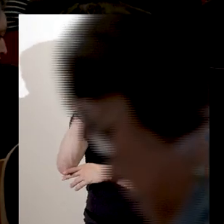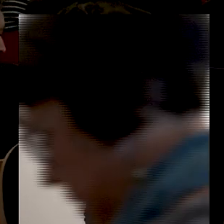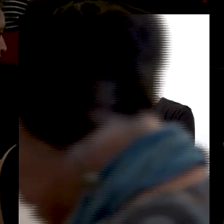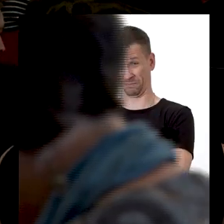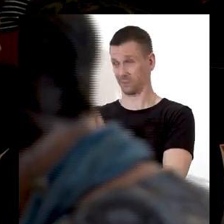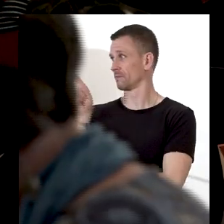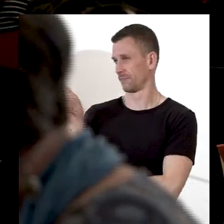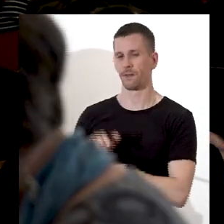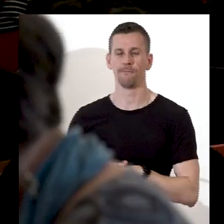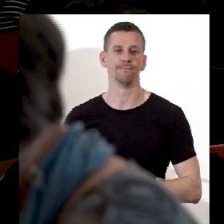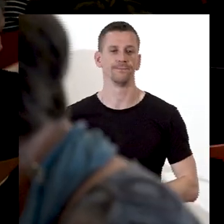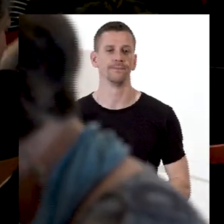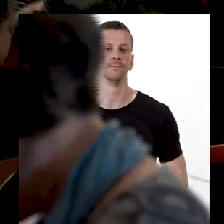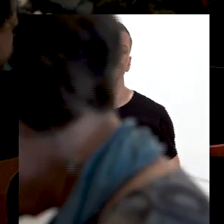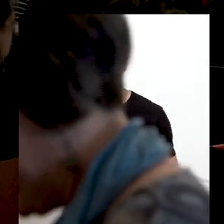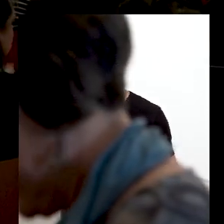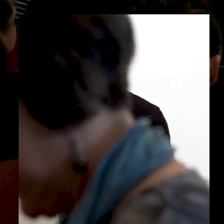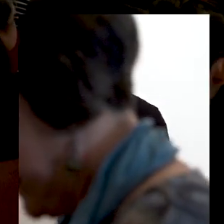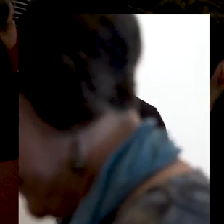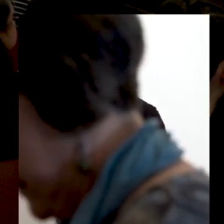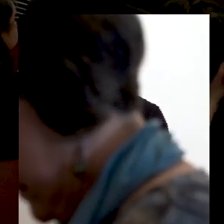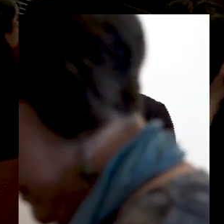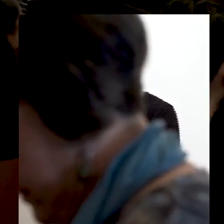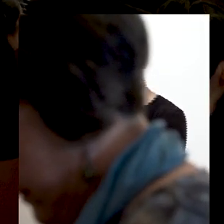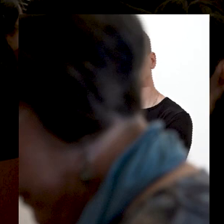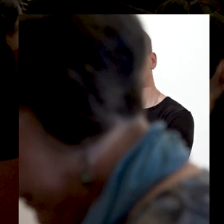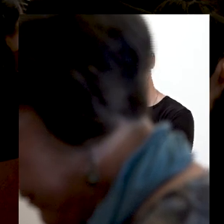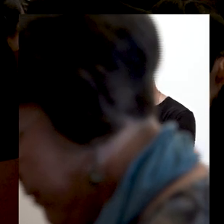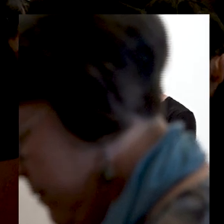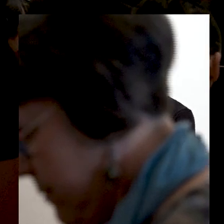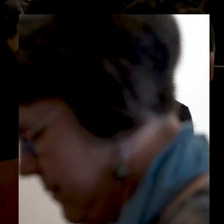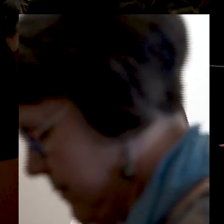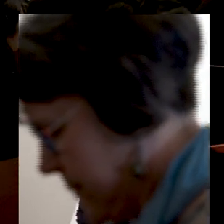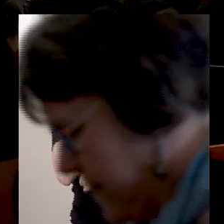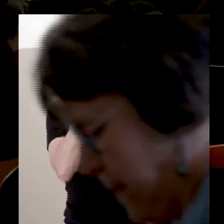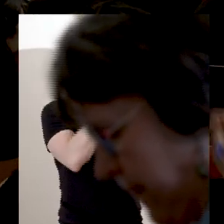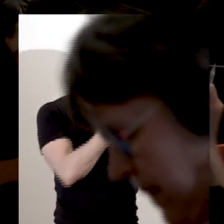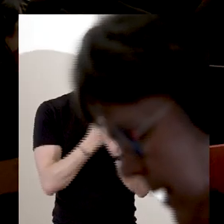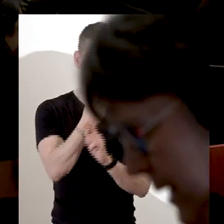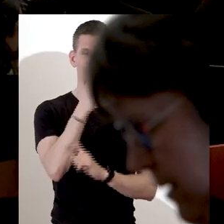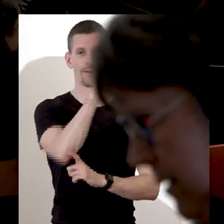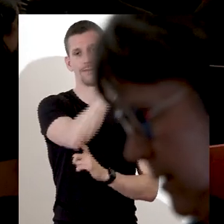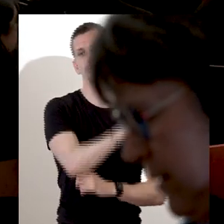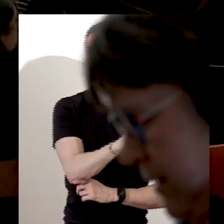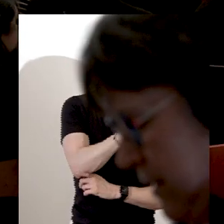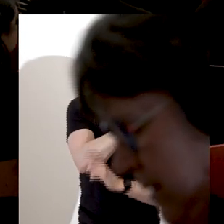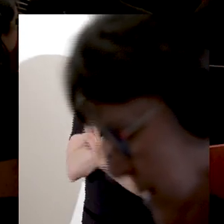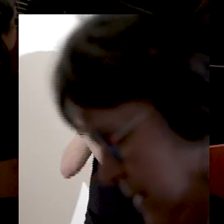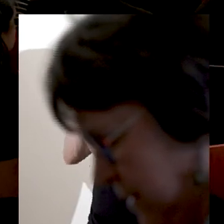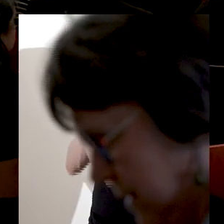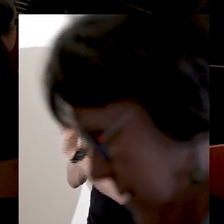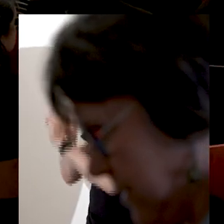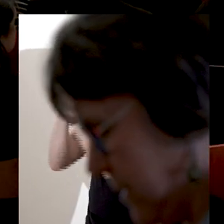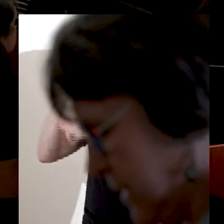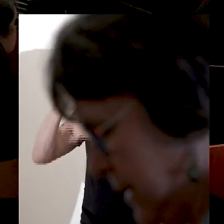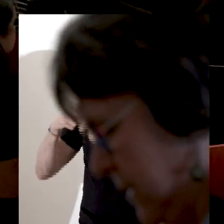Les mascarons sont des têtes sculptées dans la pierre, et comme l'a très justement rappelé l'historien Éric Noël, le